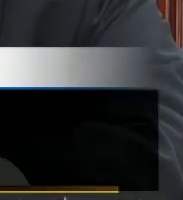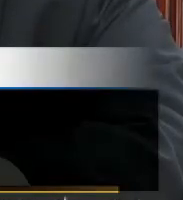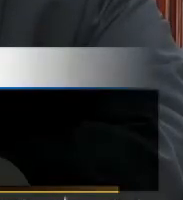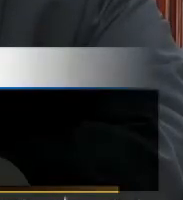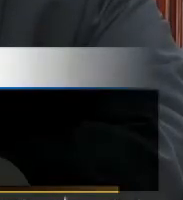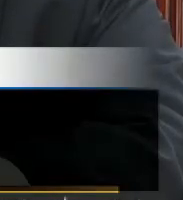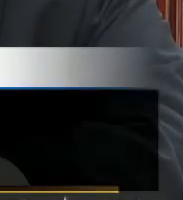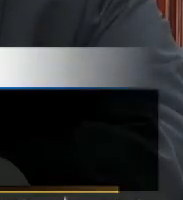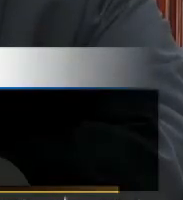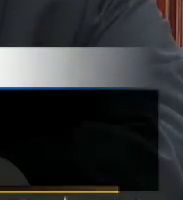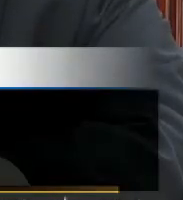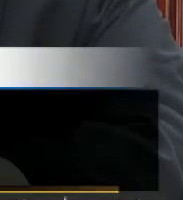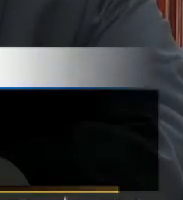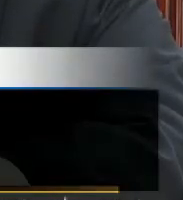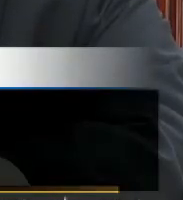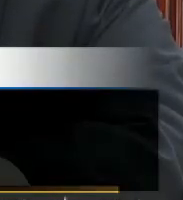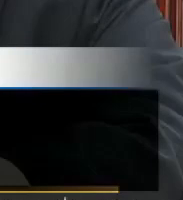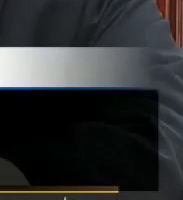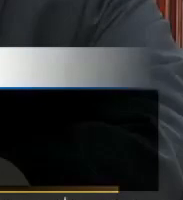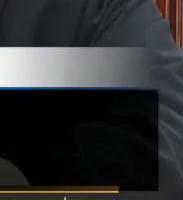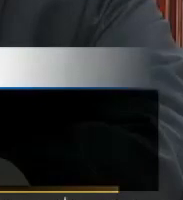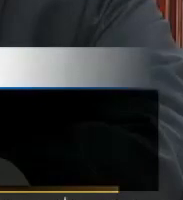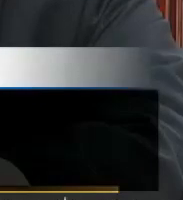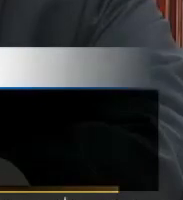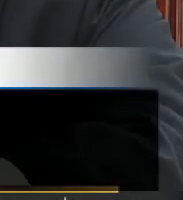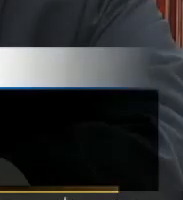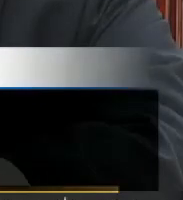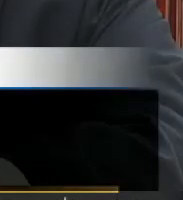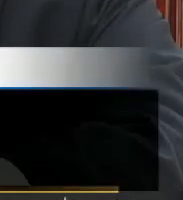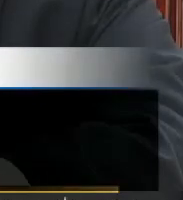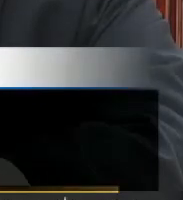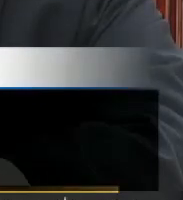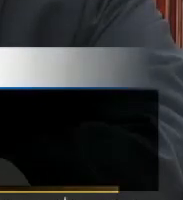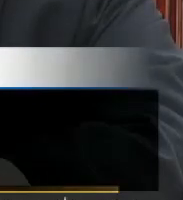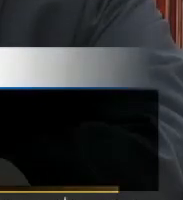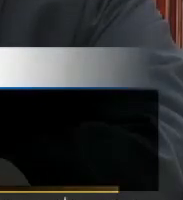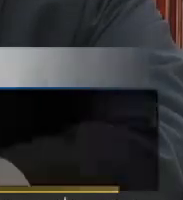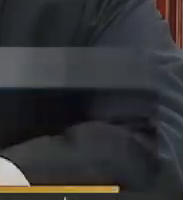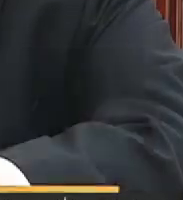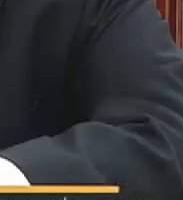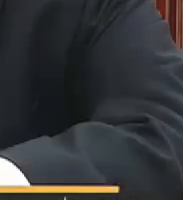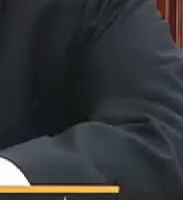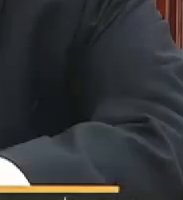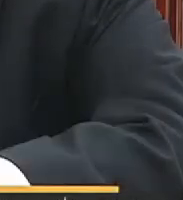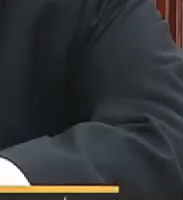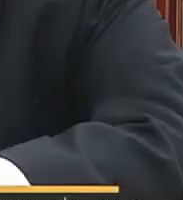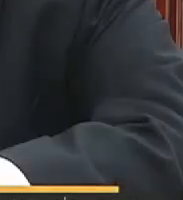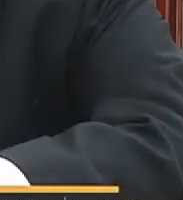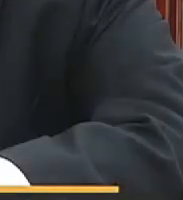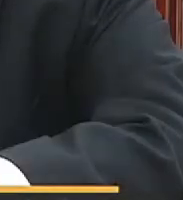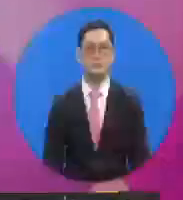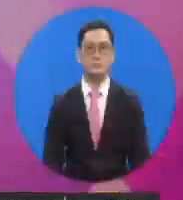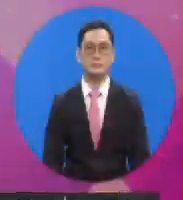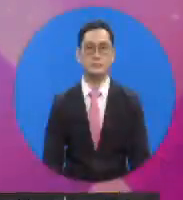중상모략이라는 단어는 제가 쓸 수 있는 가장 점잖은 단어라고 저는 생각합니다.